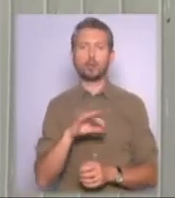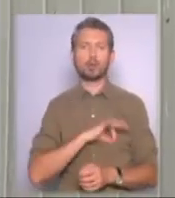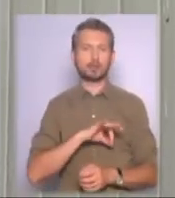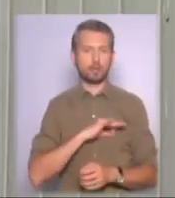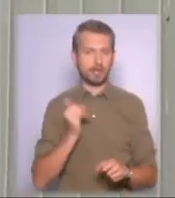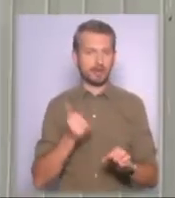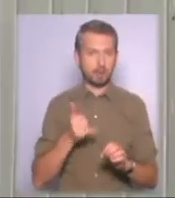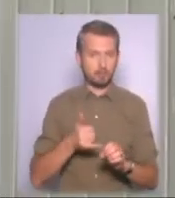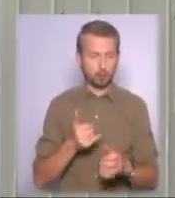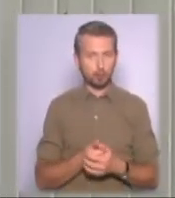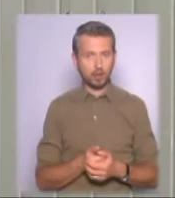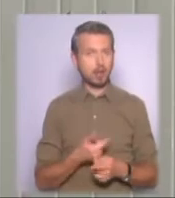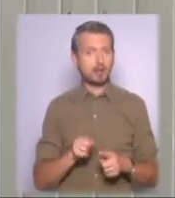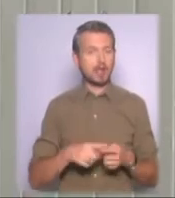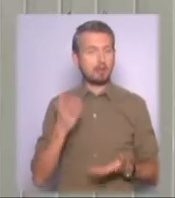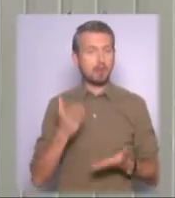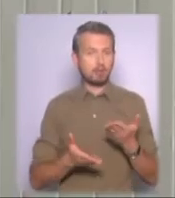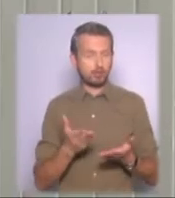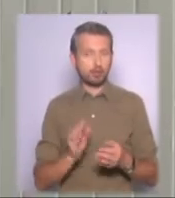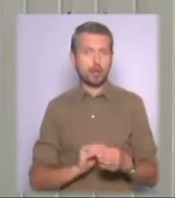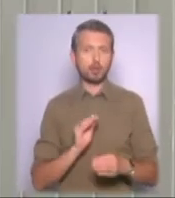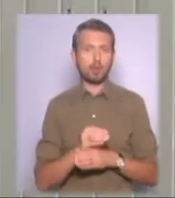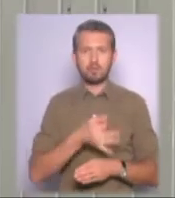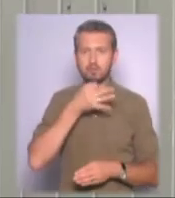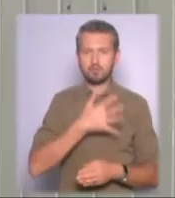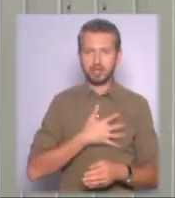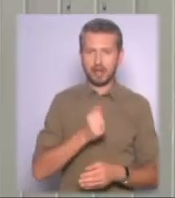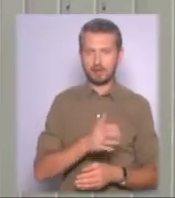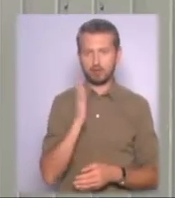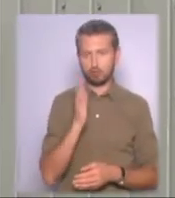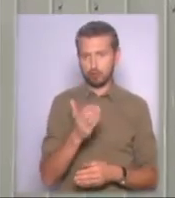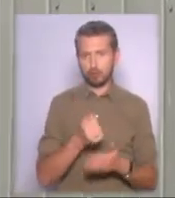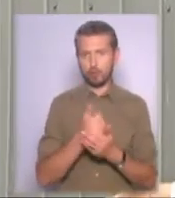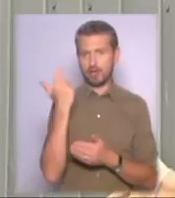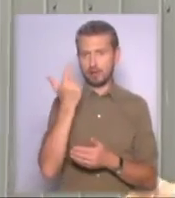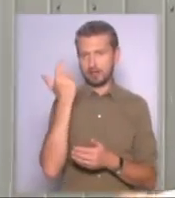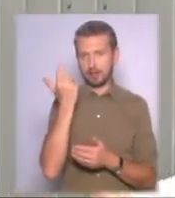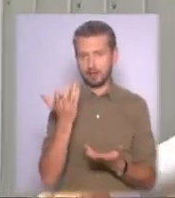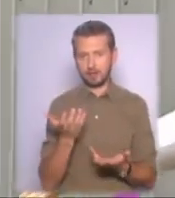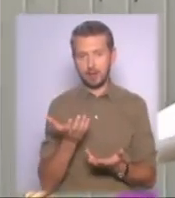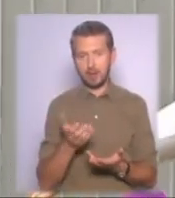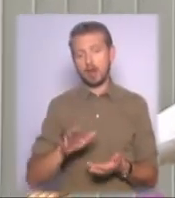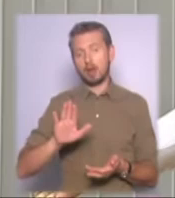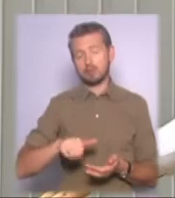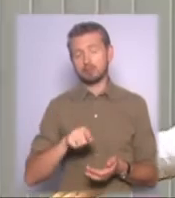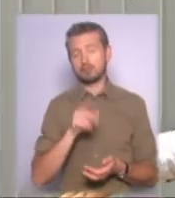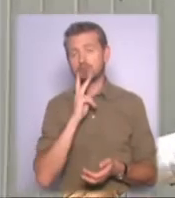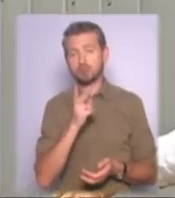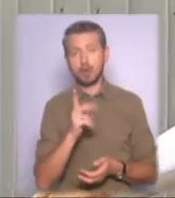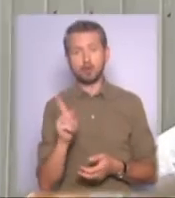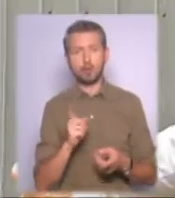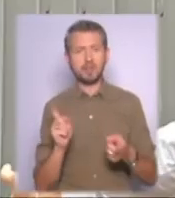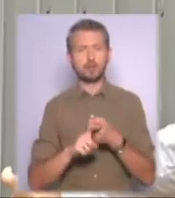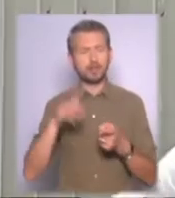заправкою, тому що це, мабуть, додаткові претензії були до самого власника. Так, от. І, ну, далі там можна подивитися, що підключення до